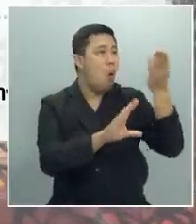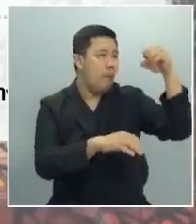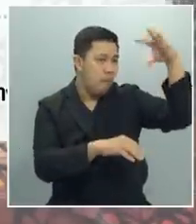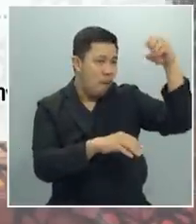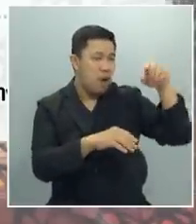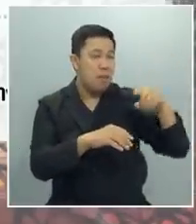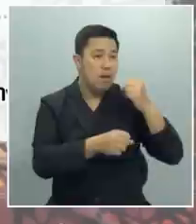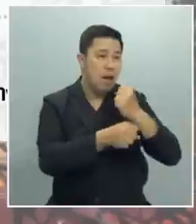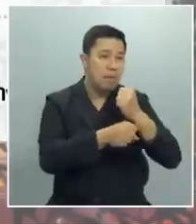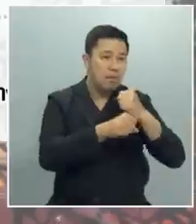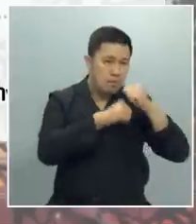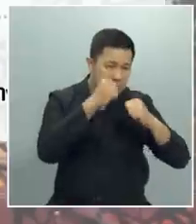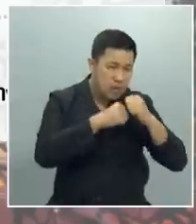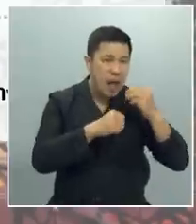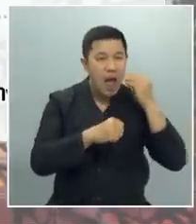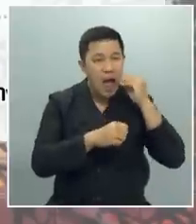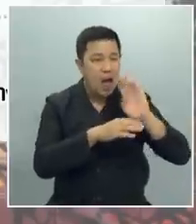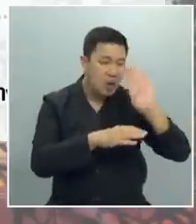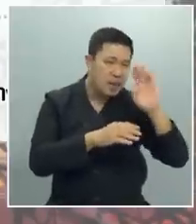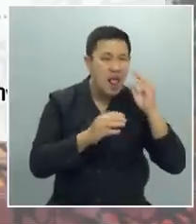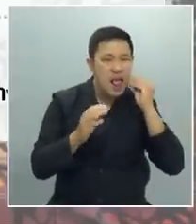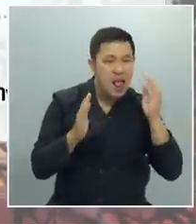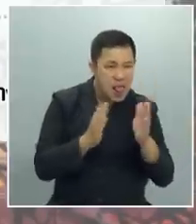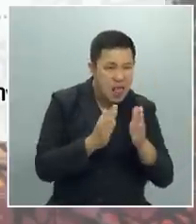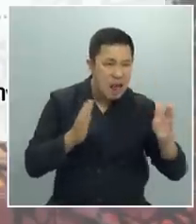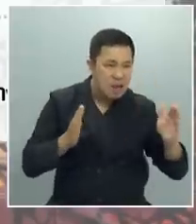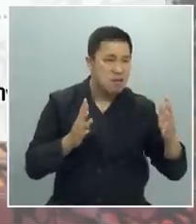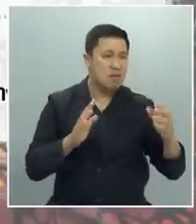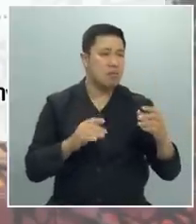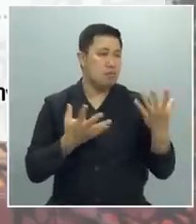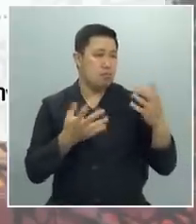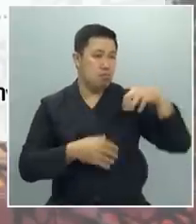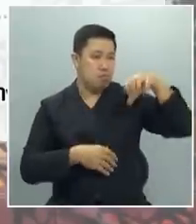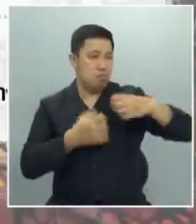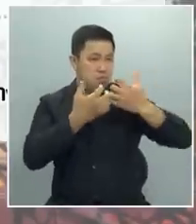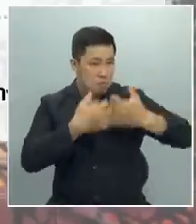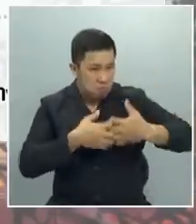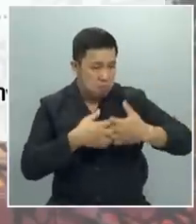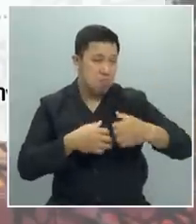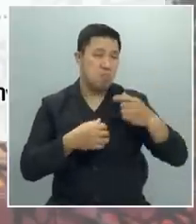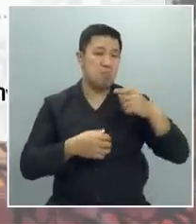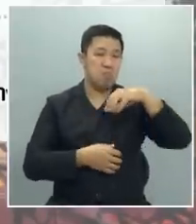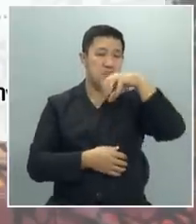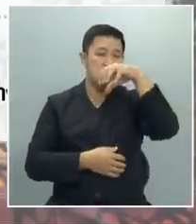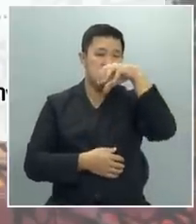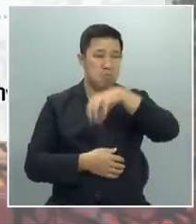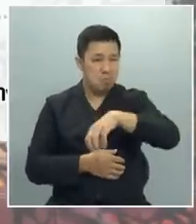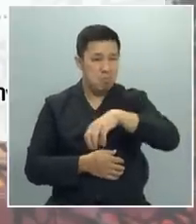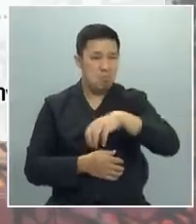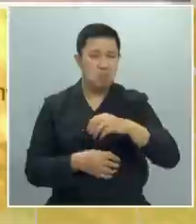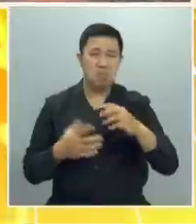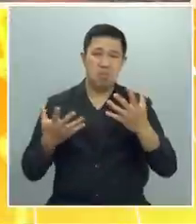เล็กประเภทที่ 3กิจการขนาดกลางประเภทที่ 4ขนาดใหญ่หรือไล่ไปกิจการเฉพาะอย่างองค์กรไม่แสวงหากำไร